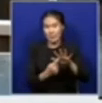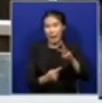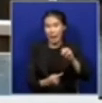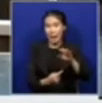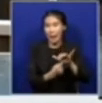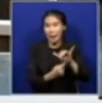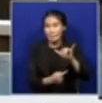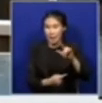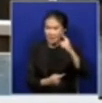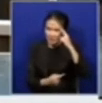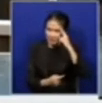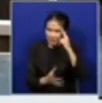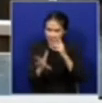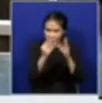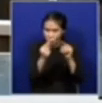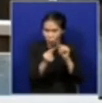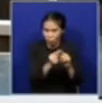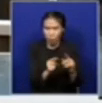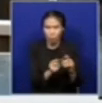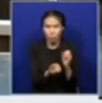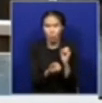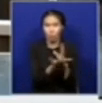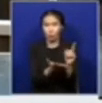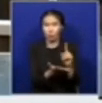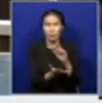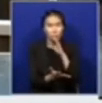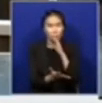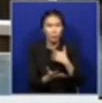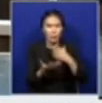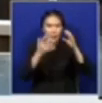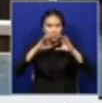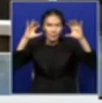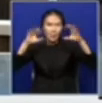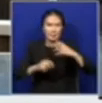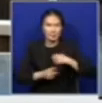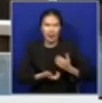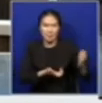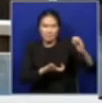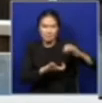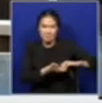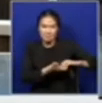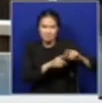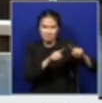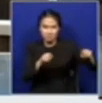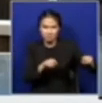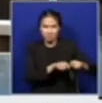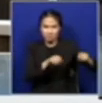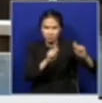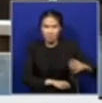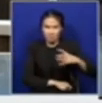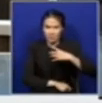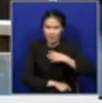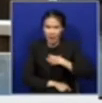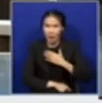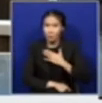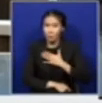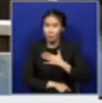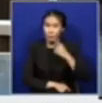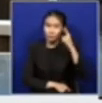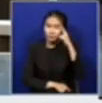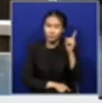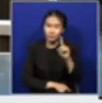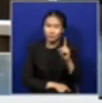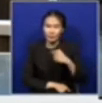ผลกระทบหากรัฐบาลจะอนุมัติลงนามในข้อตกลง CPTPP นี้ซึ่งผมเห็นว่าพวกเ